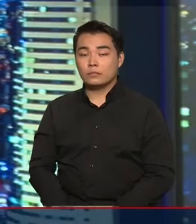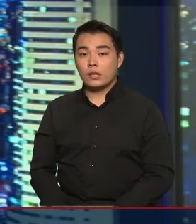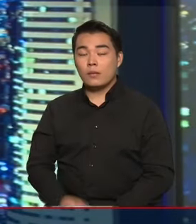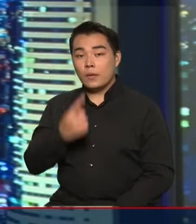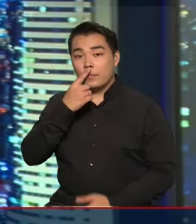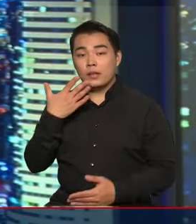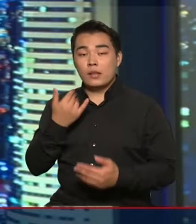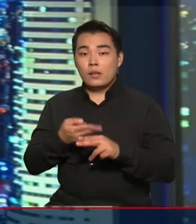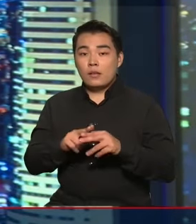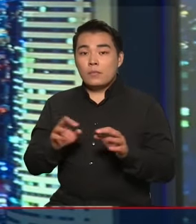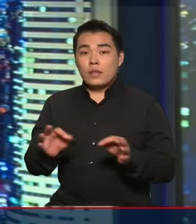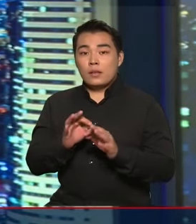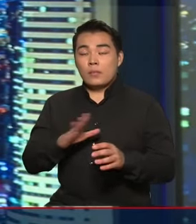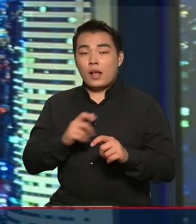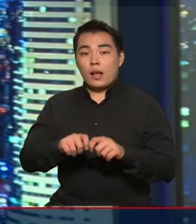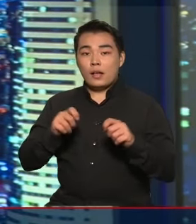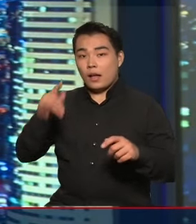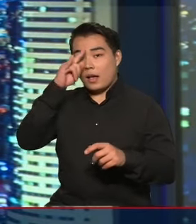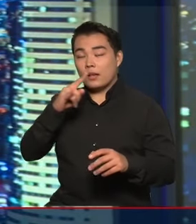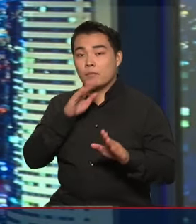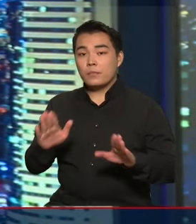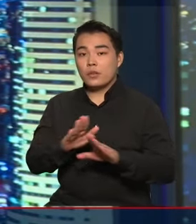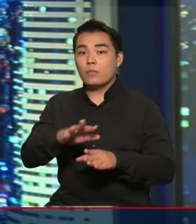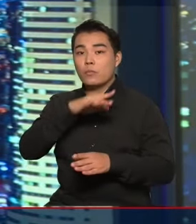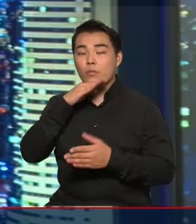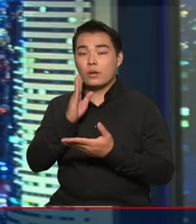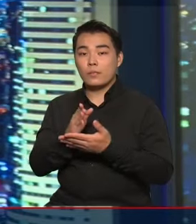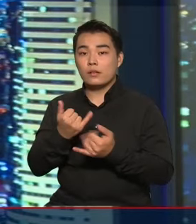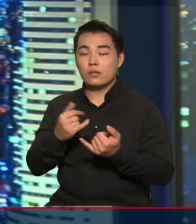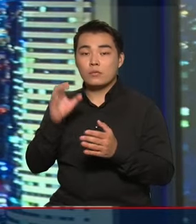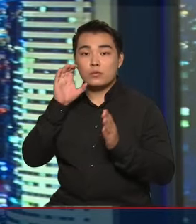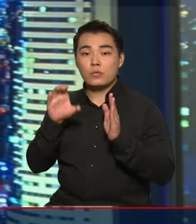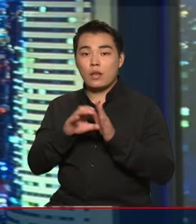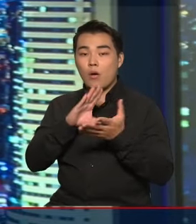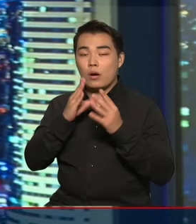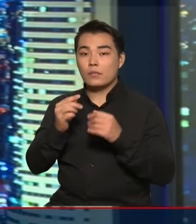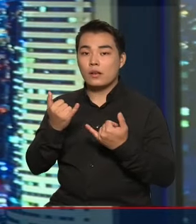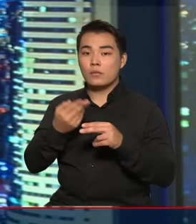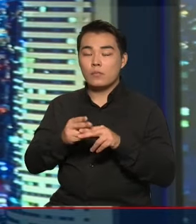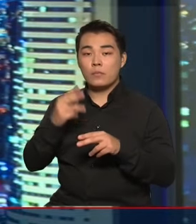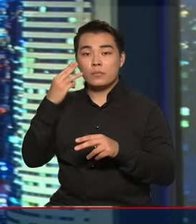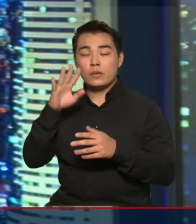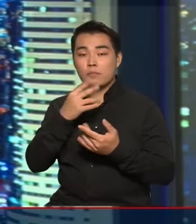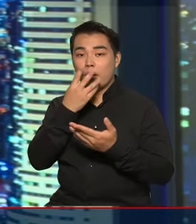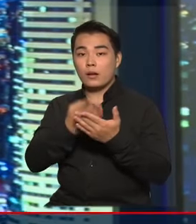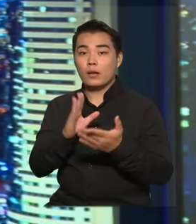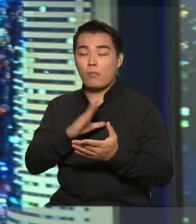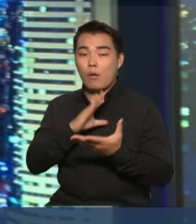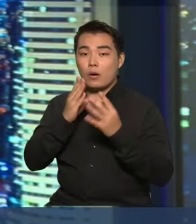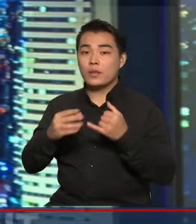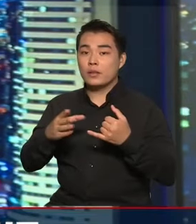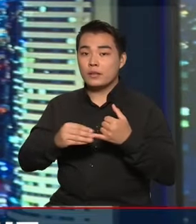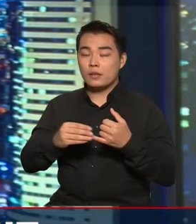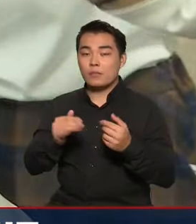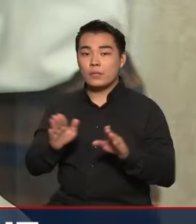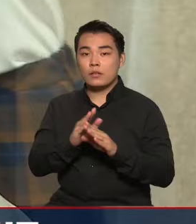Жақында жинағым жарыққа шықты. Онда қазақ әндері көп. Олар Қазақстандағы тыңдармандарымның жүрегінен ерекше орын алды. Бұл әндерді жерлестерімде жиі